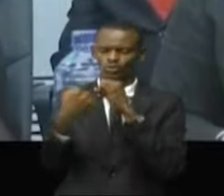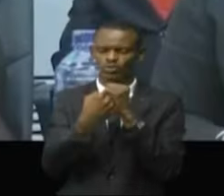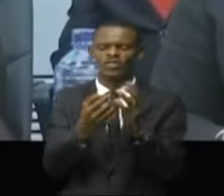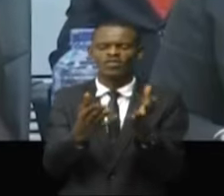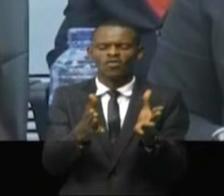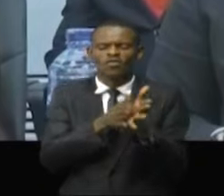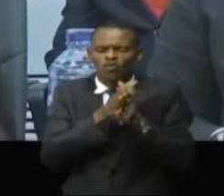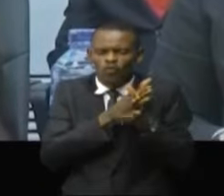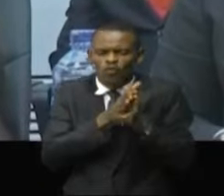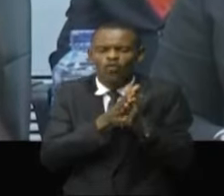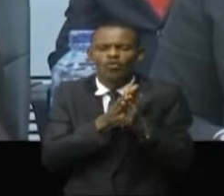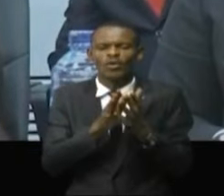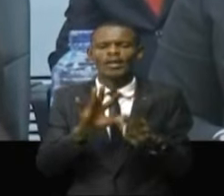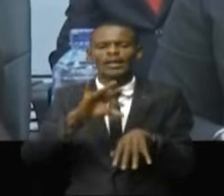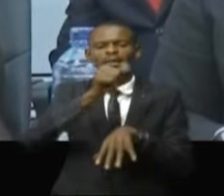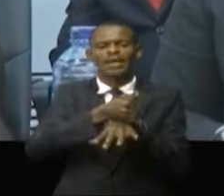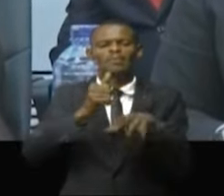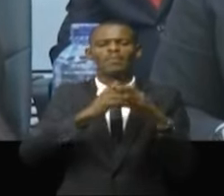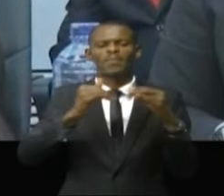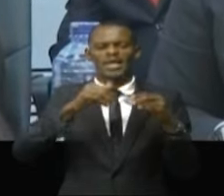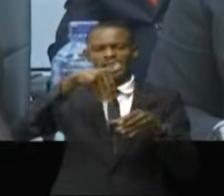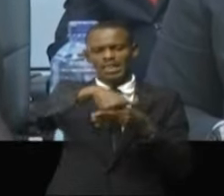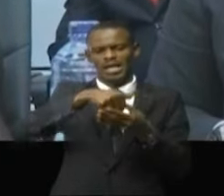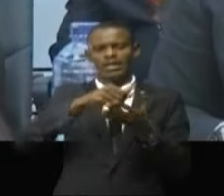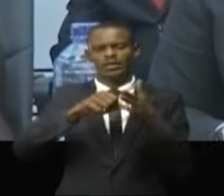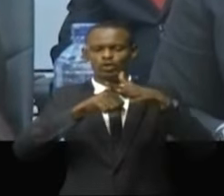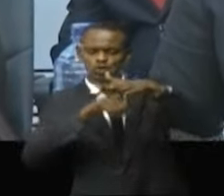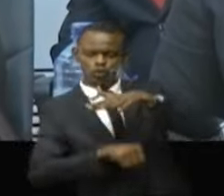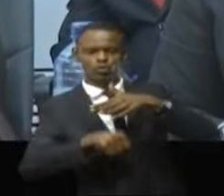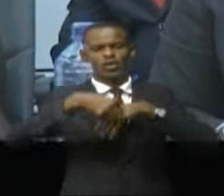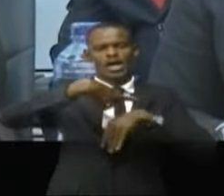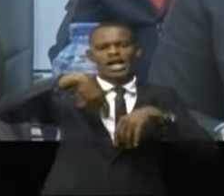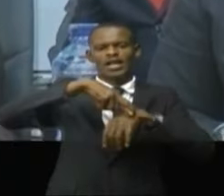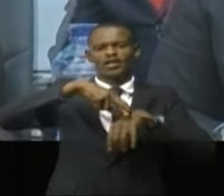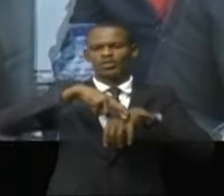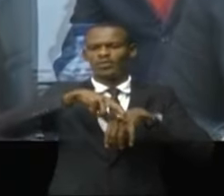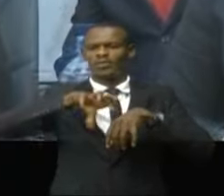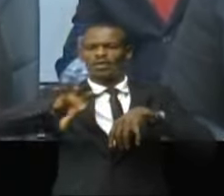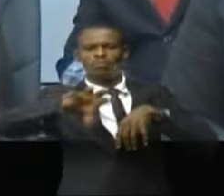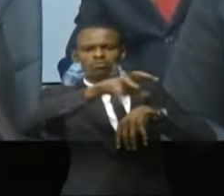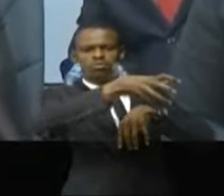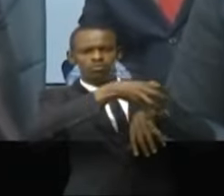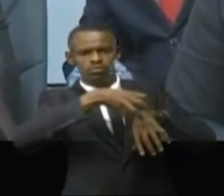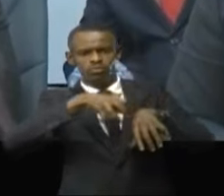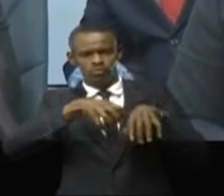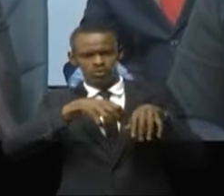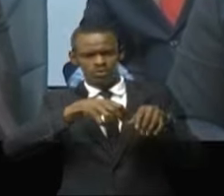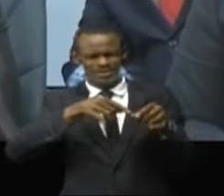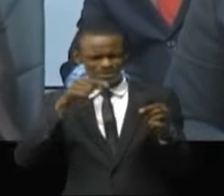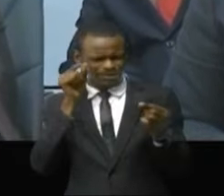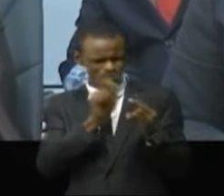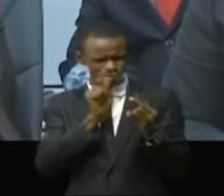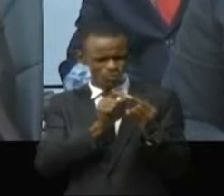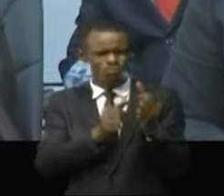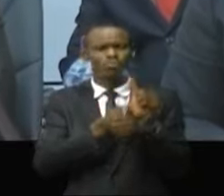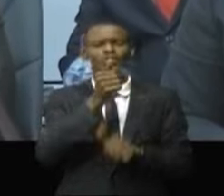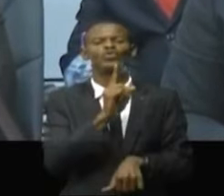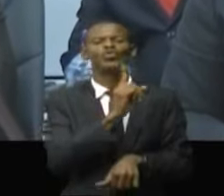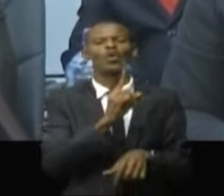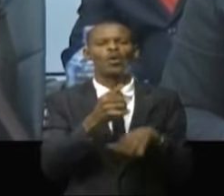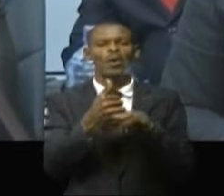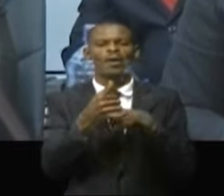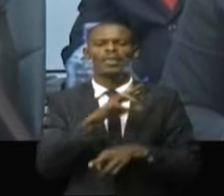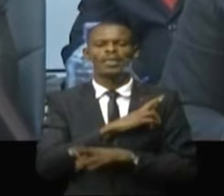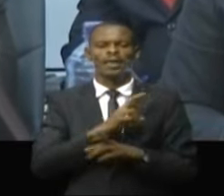sécurité dans la sous-région et plus particulièrement en République démocratique du Congo, où sa partie est fait face